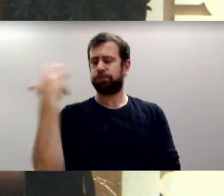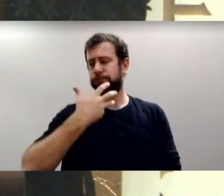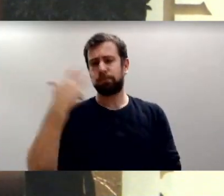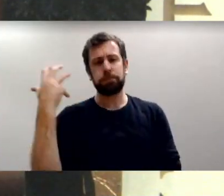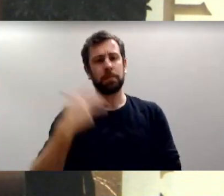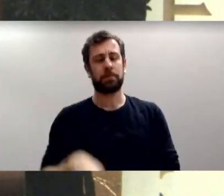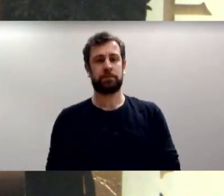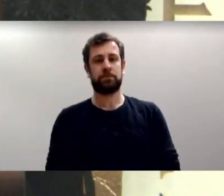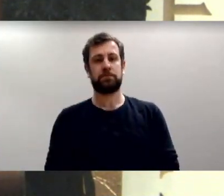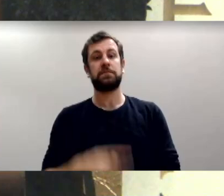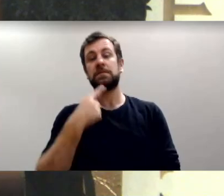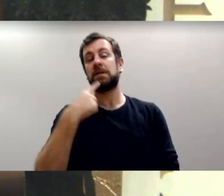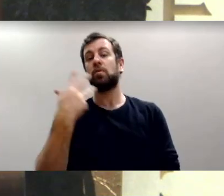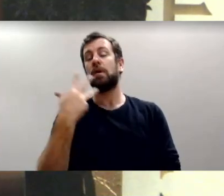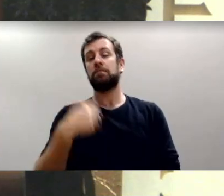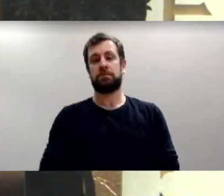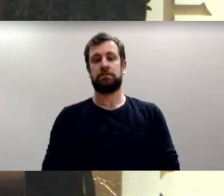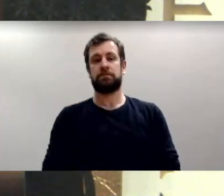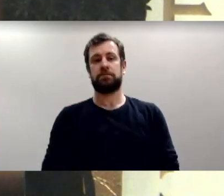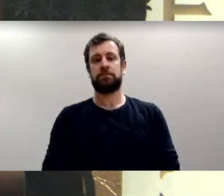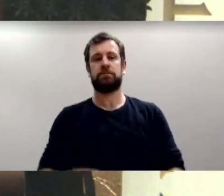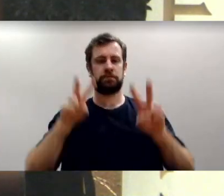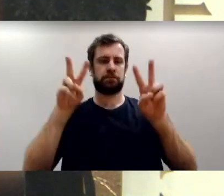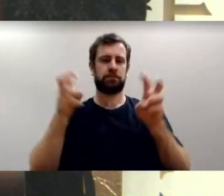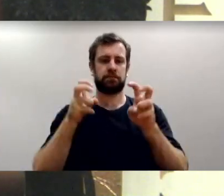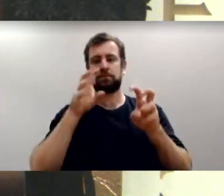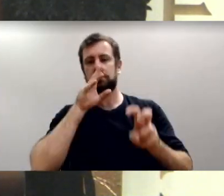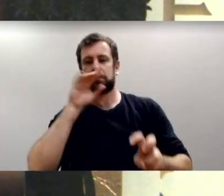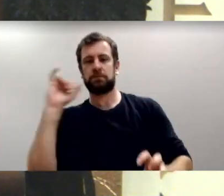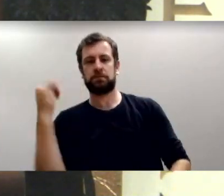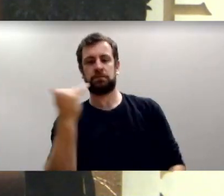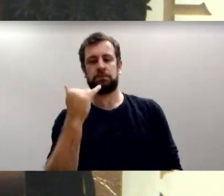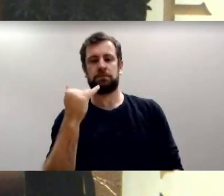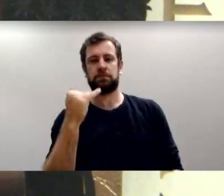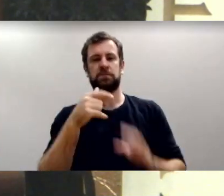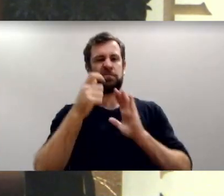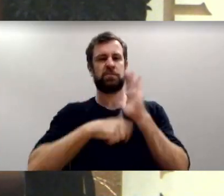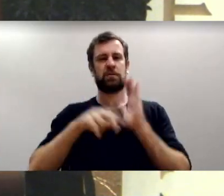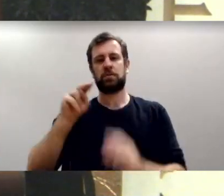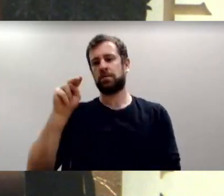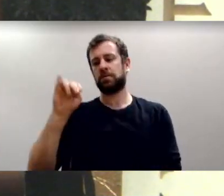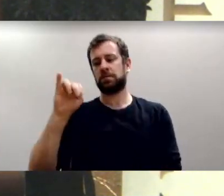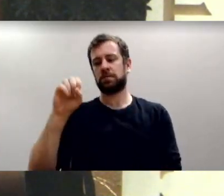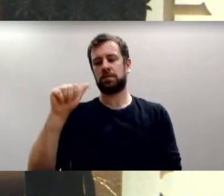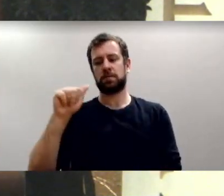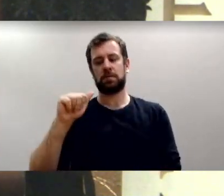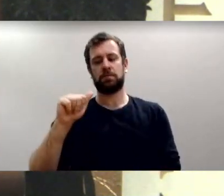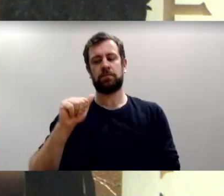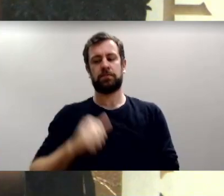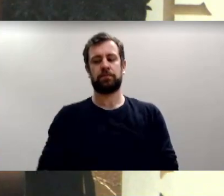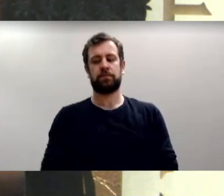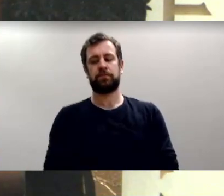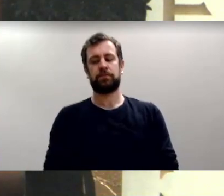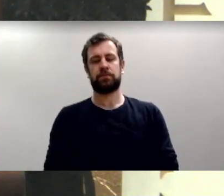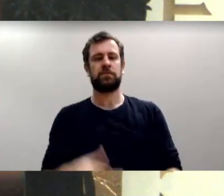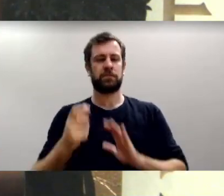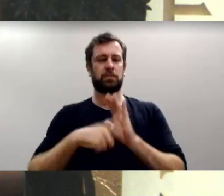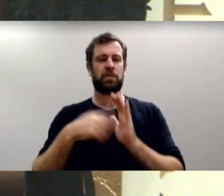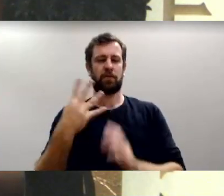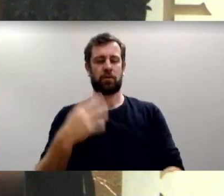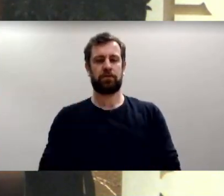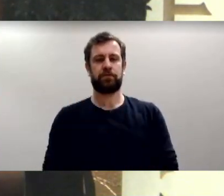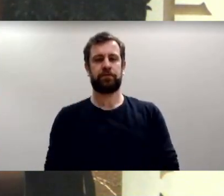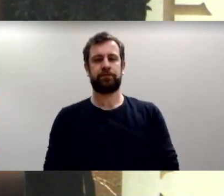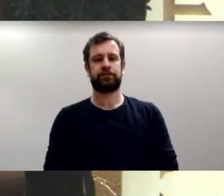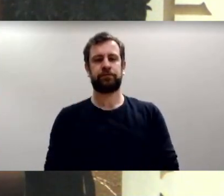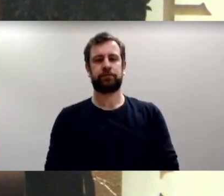he says, وَلَوْ أَنَّهُمْ إِذْ ظَلَمُوا أَنفُسَهُمْ, that, O Muhammad, these people who have been unfair